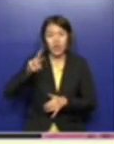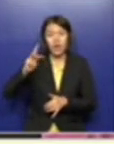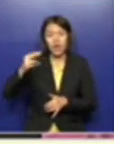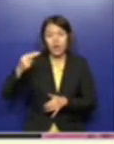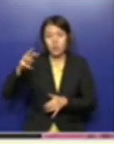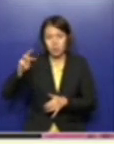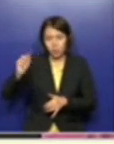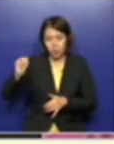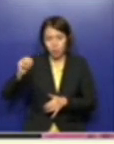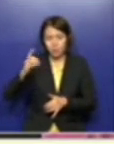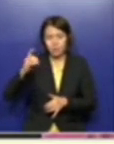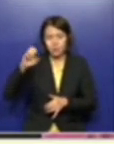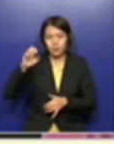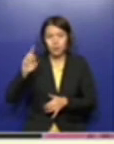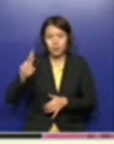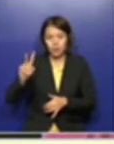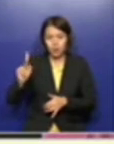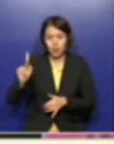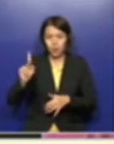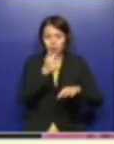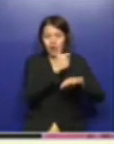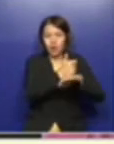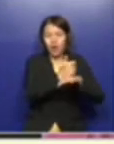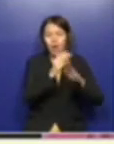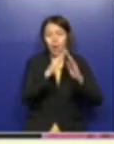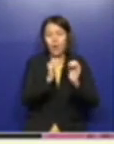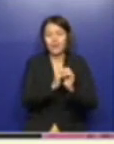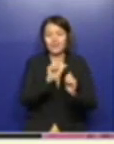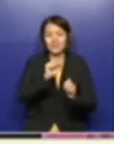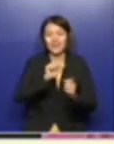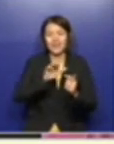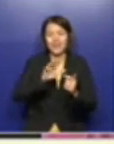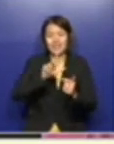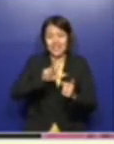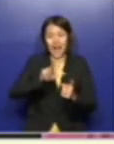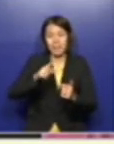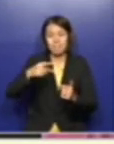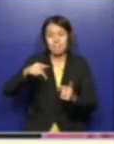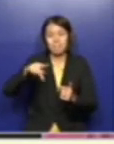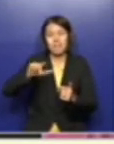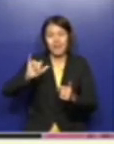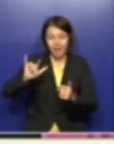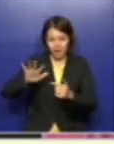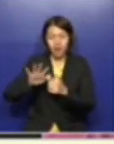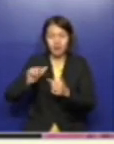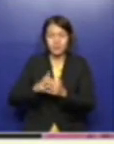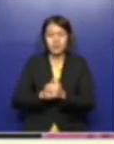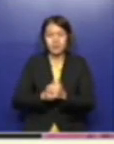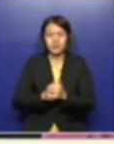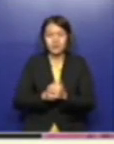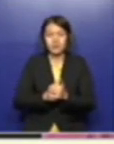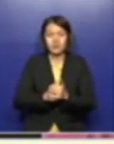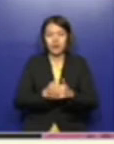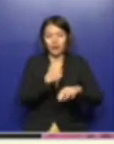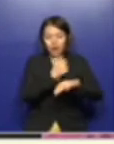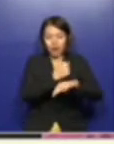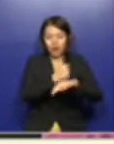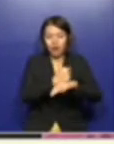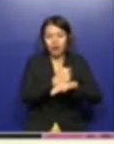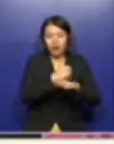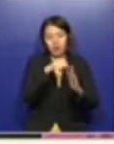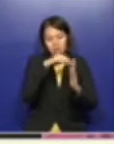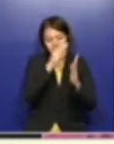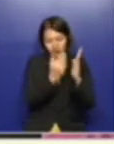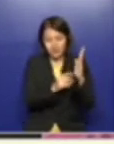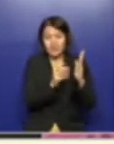คณะเจ้าอาวาสวัดสามพยากรรมการมหาเถรสมาคมและเจ้าคณะภาค4ถึงภาค